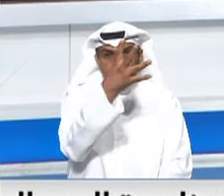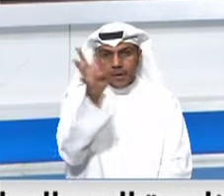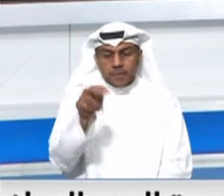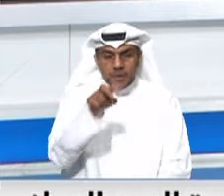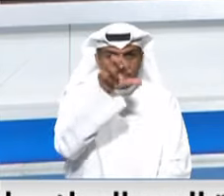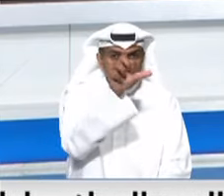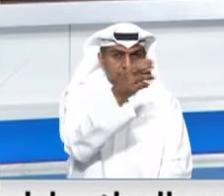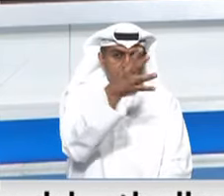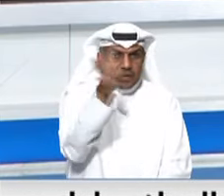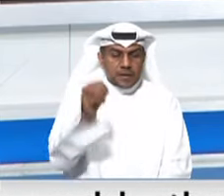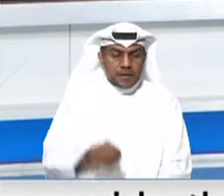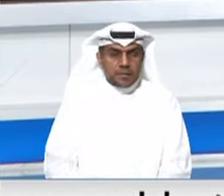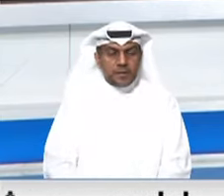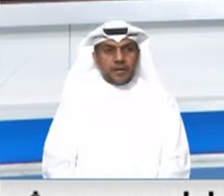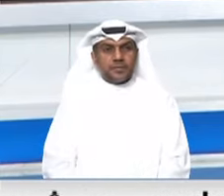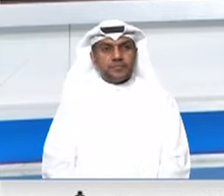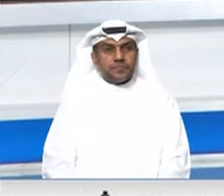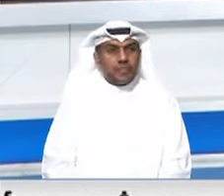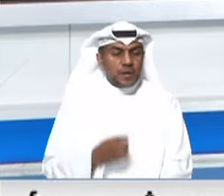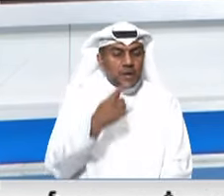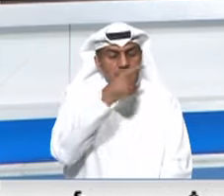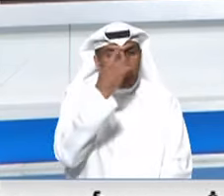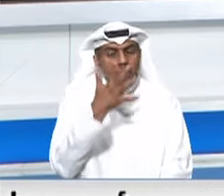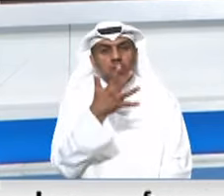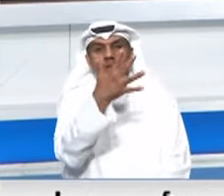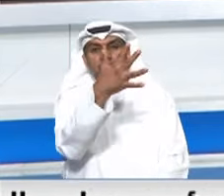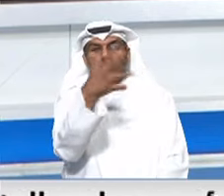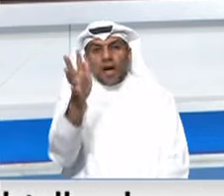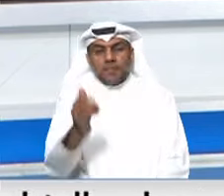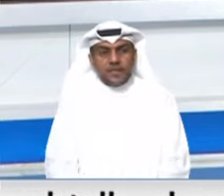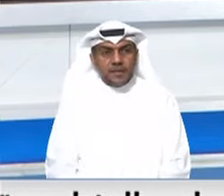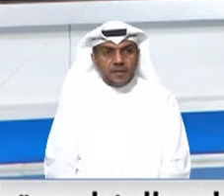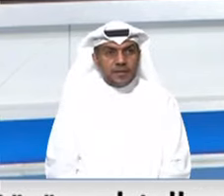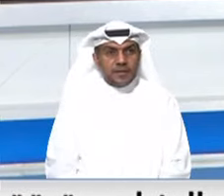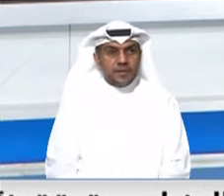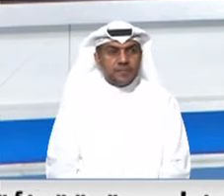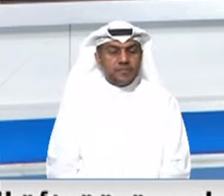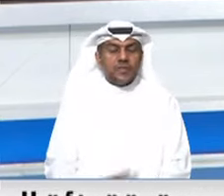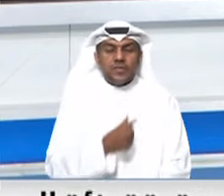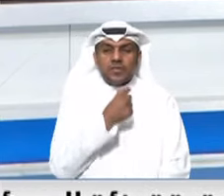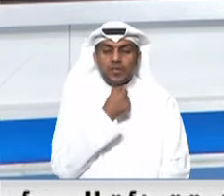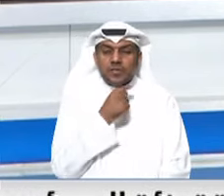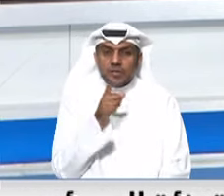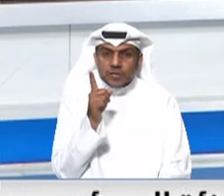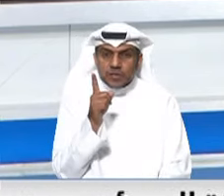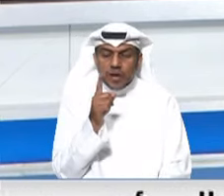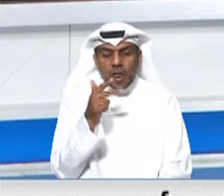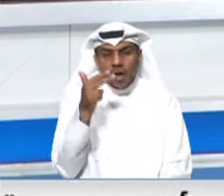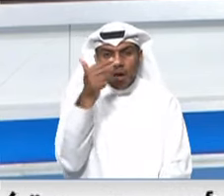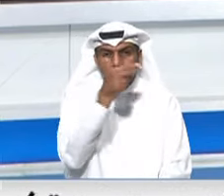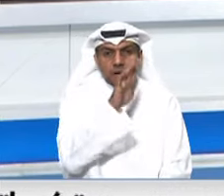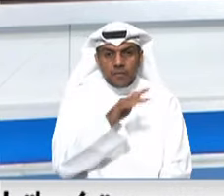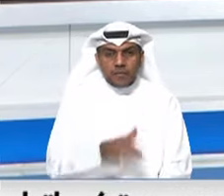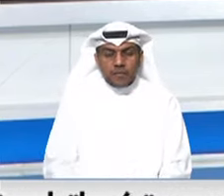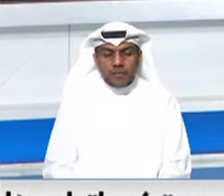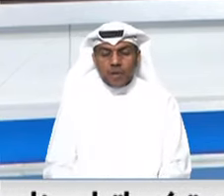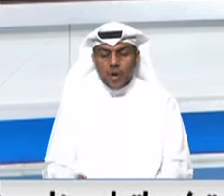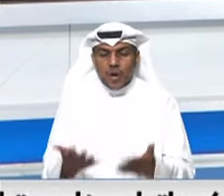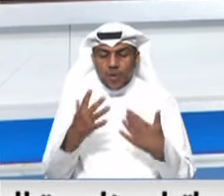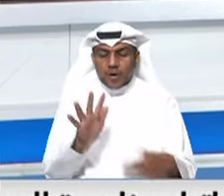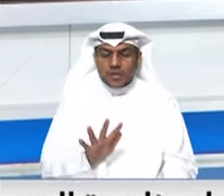الى 49 درجه مئويه وقد تصل الى ال 50 درجه مئويه خاصه في الجهره والمناطق الغربيه والهواء الشمال الغربي خفيف الا